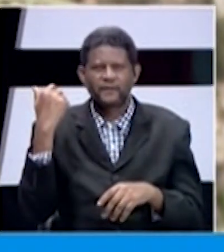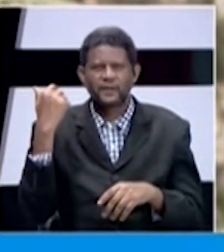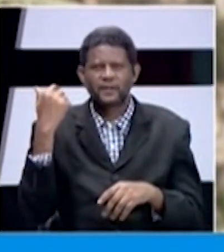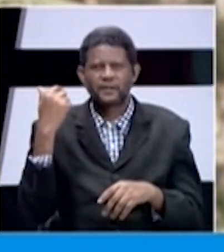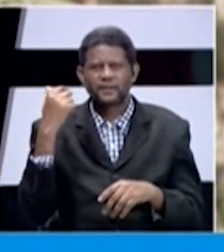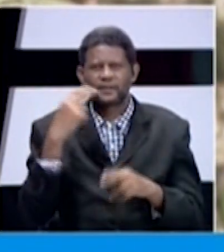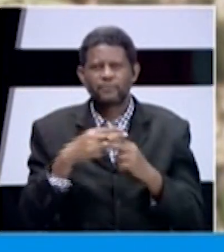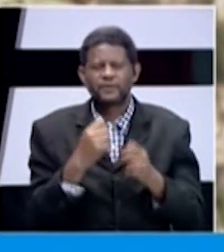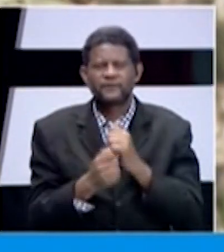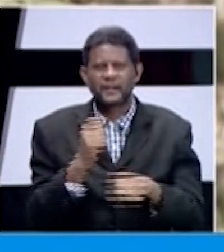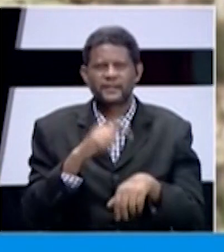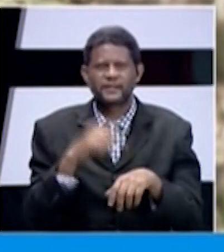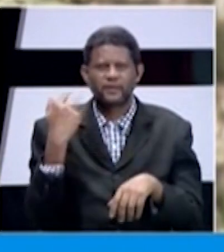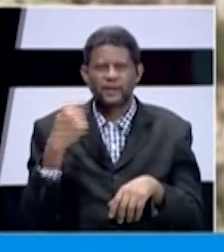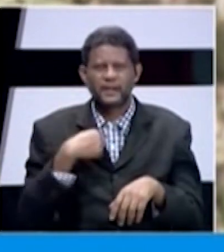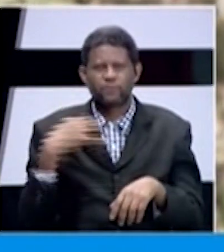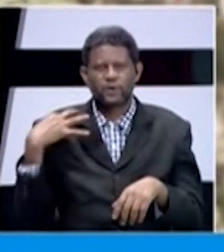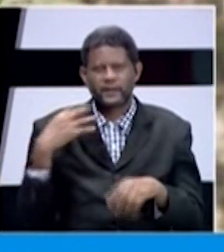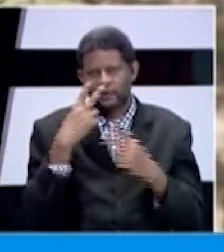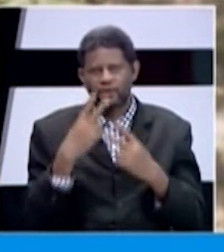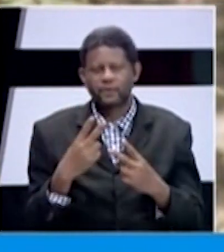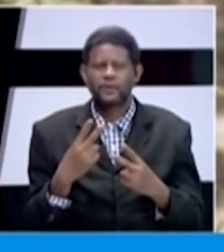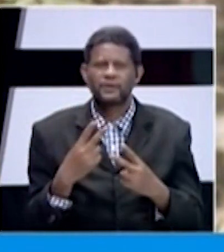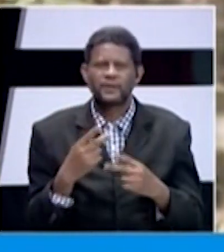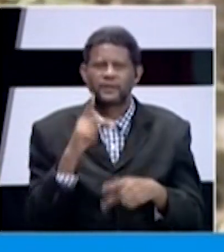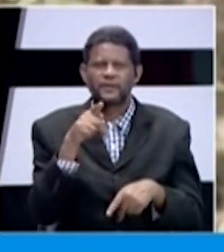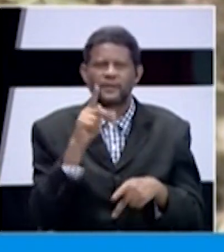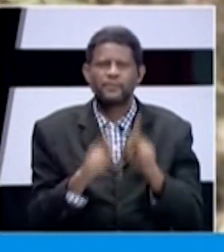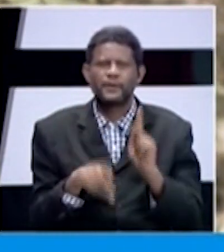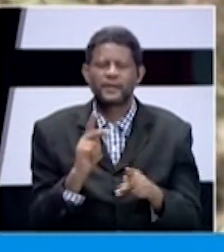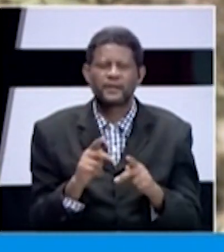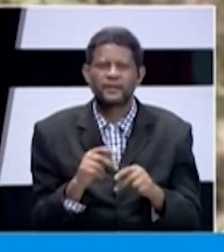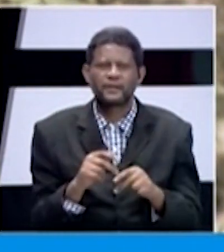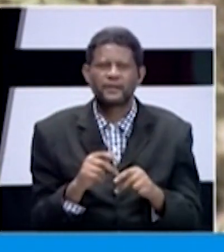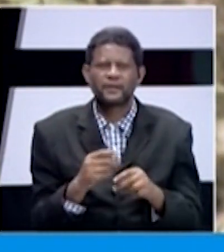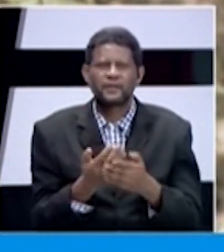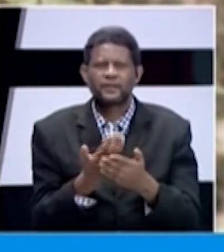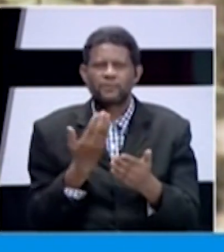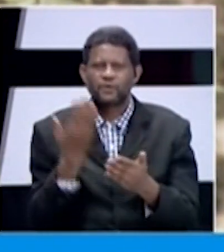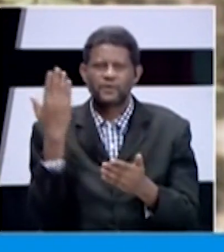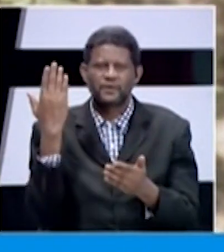كيزي ايو أنا بول كي كريو ما تهزبي كريم يو زنابرا